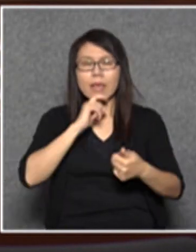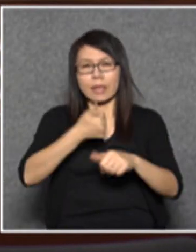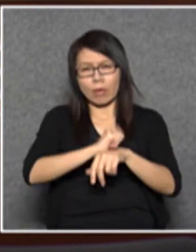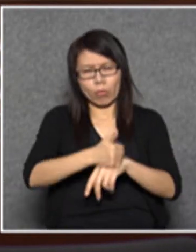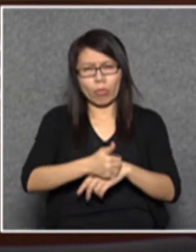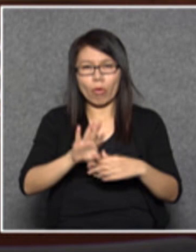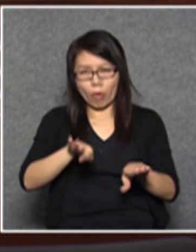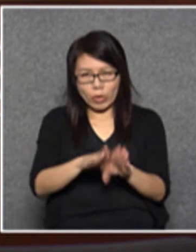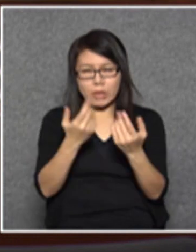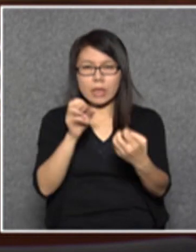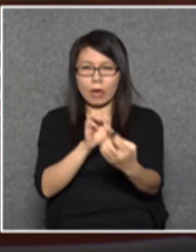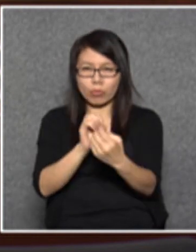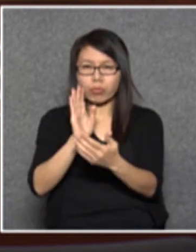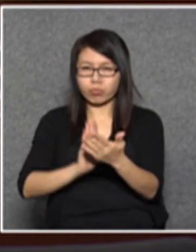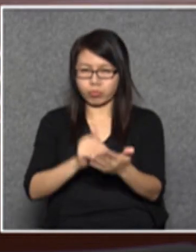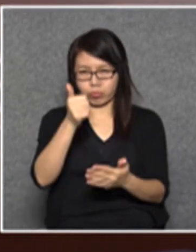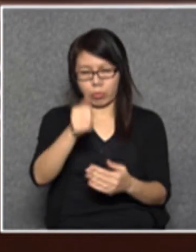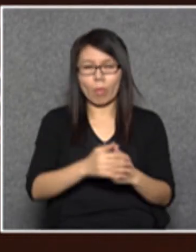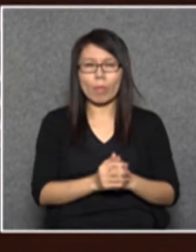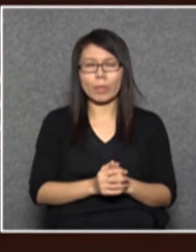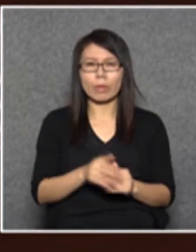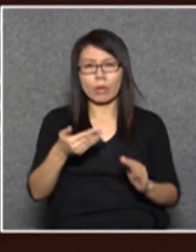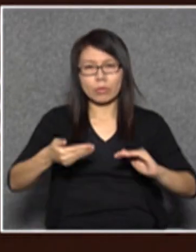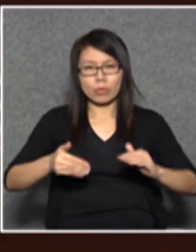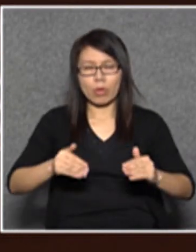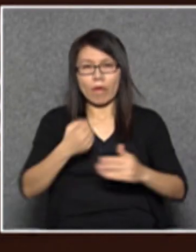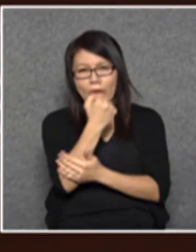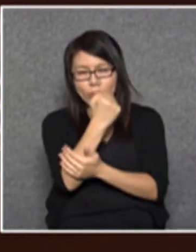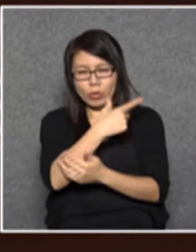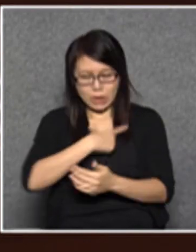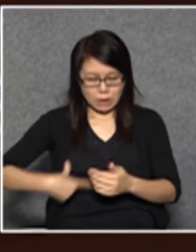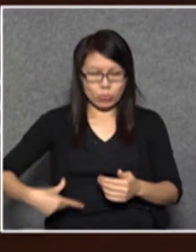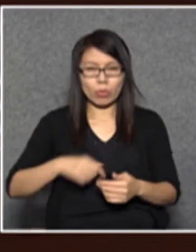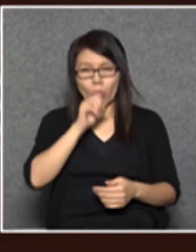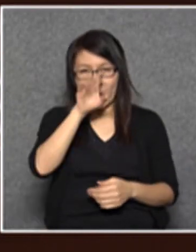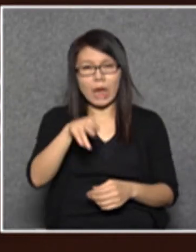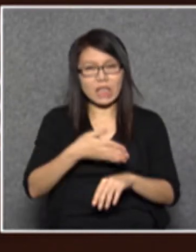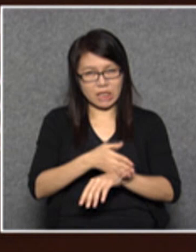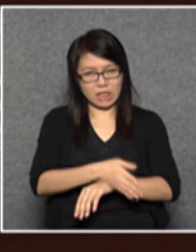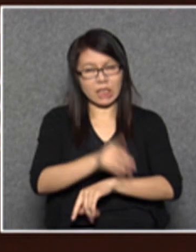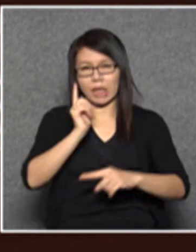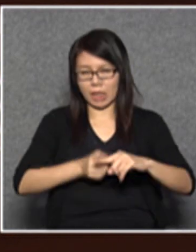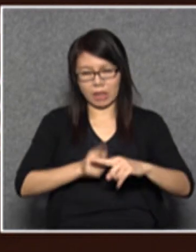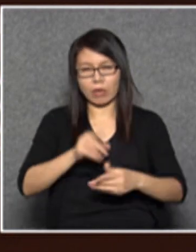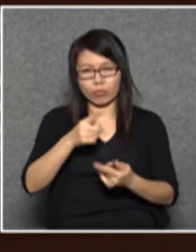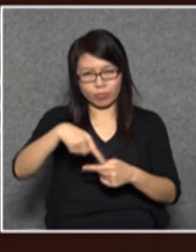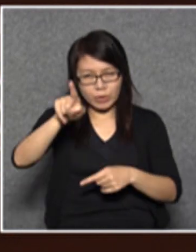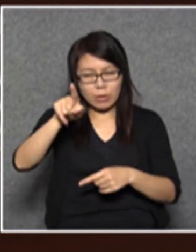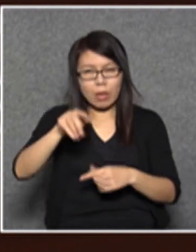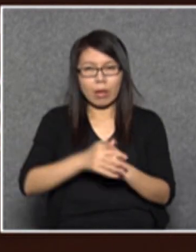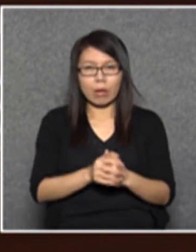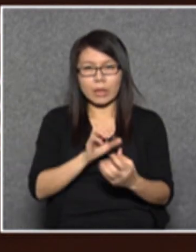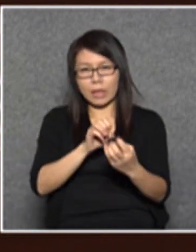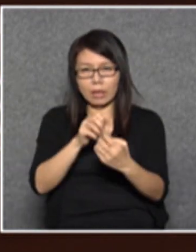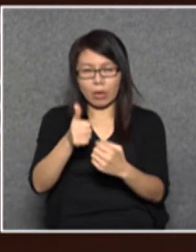有些溝通，這個是值得讚賞的。反對的議員都已經說遲些你實過到個局了，但談得好地地，梁